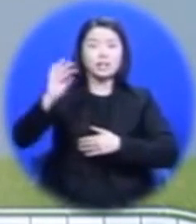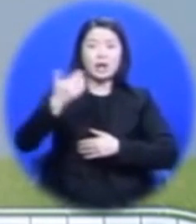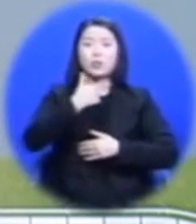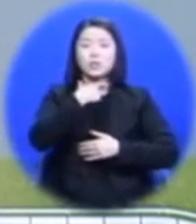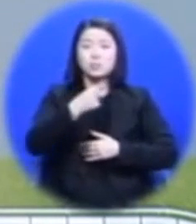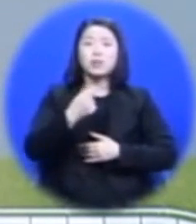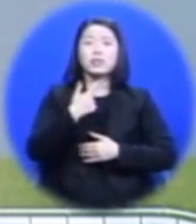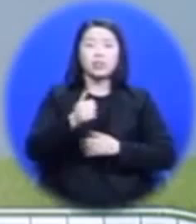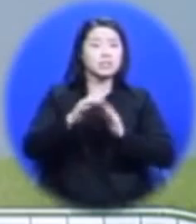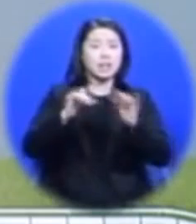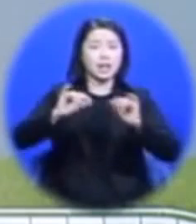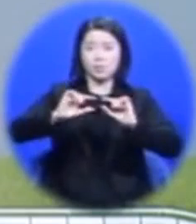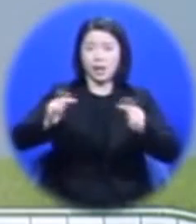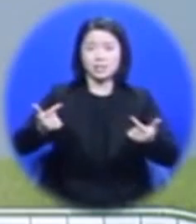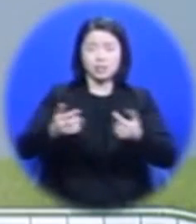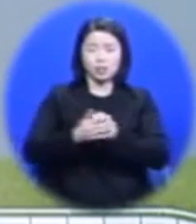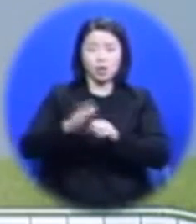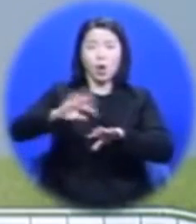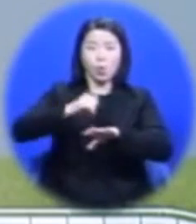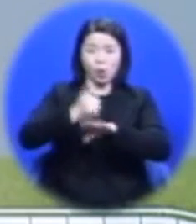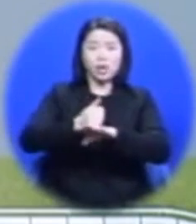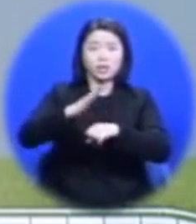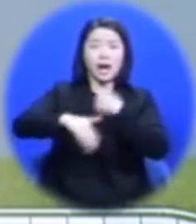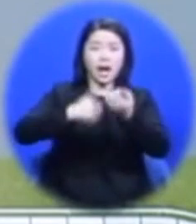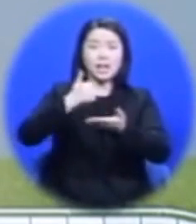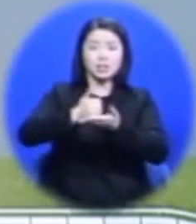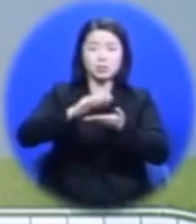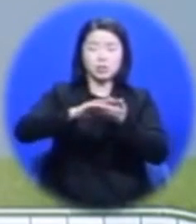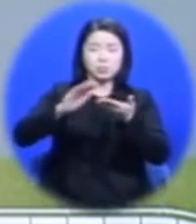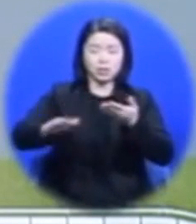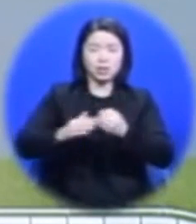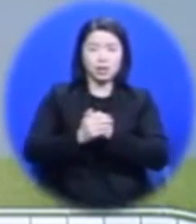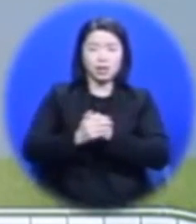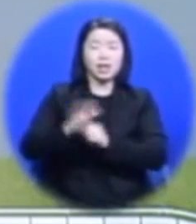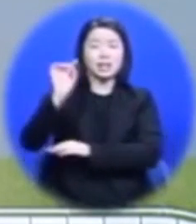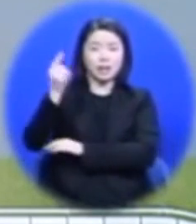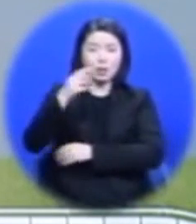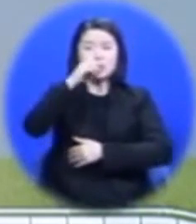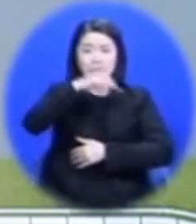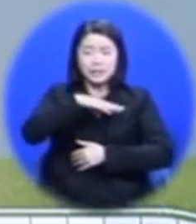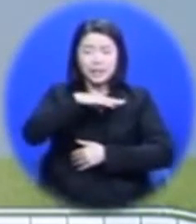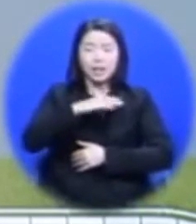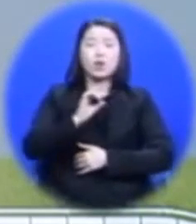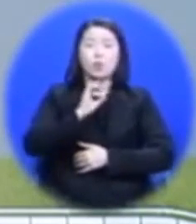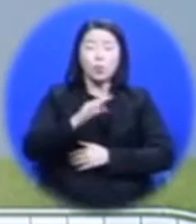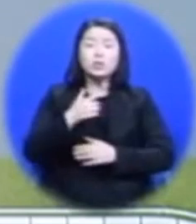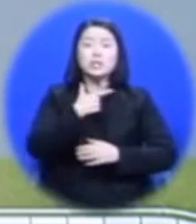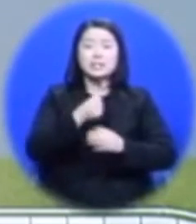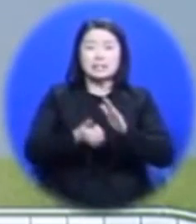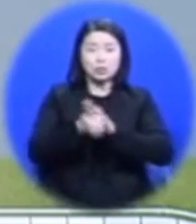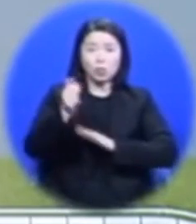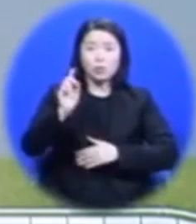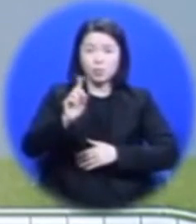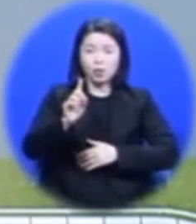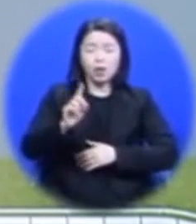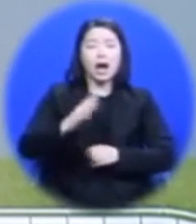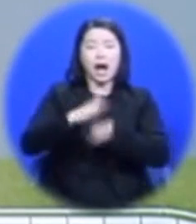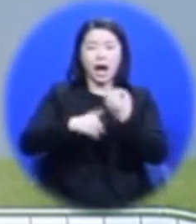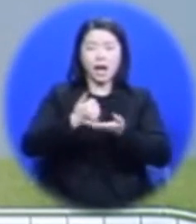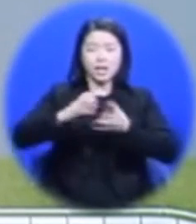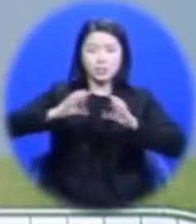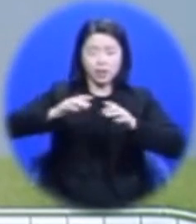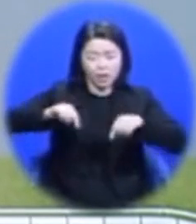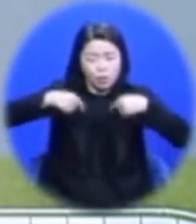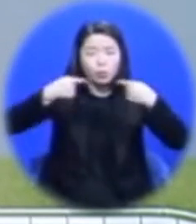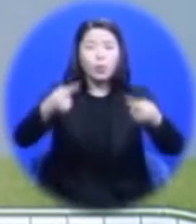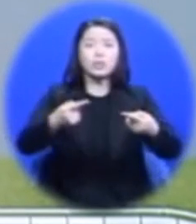사람이 아닙니다. 왕은 하나님이셨어요. 다윗은 그저 오직 소원이 있었다면 하나님의 나라에 동참할